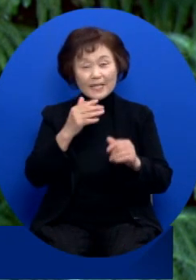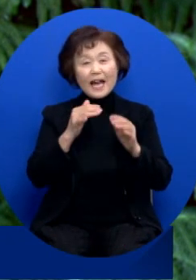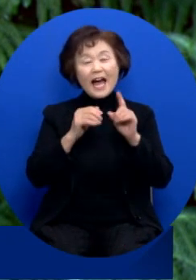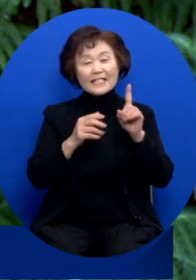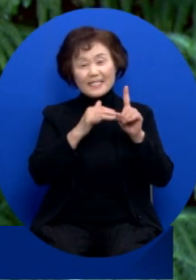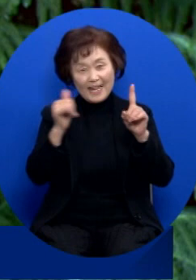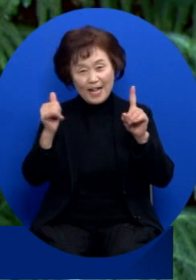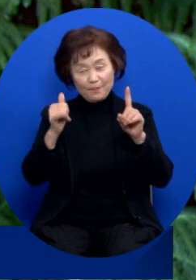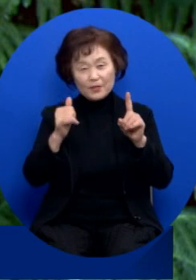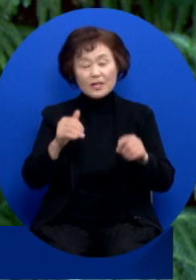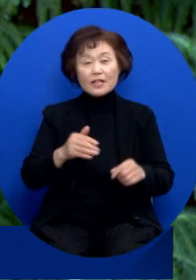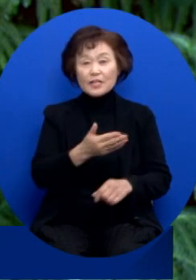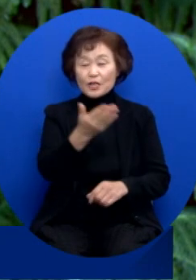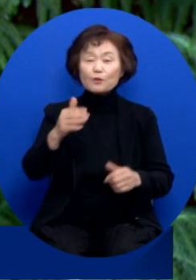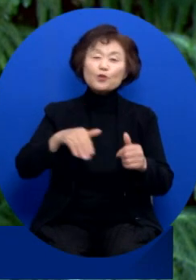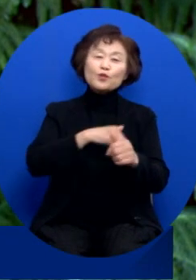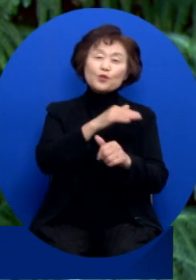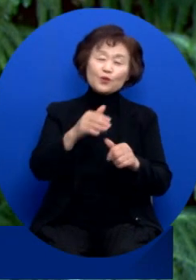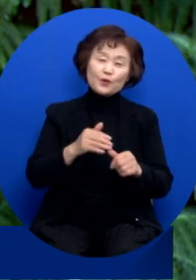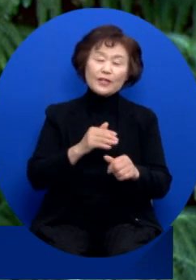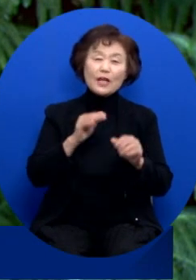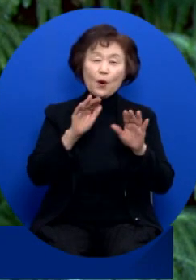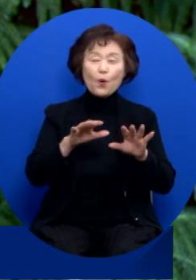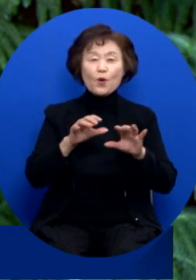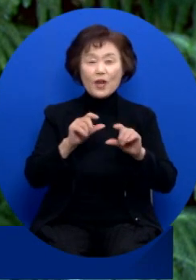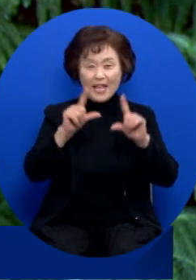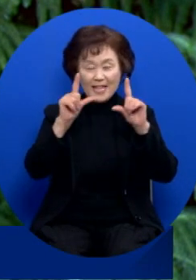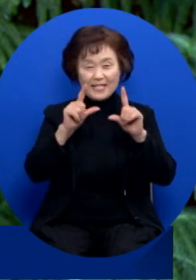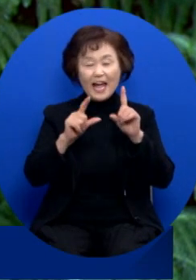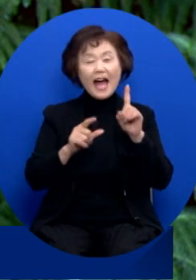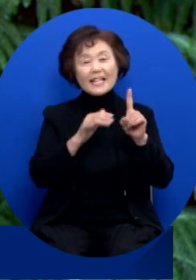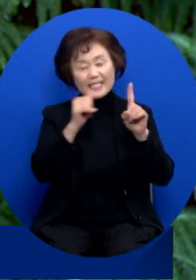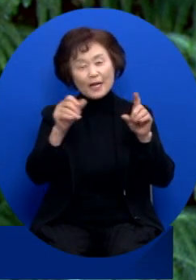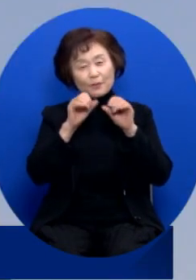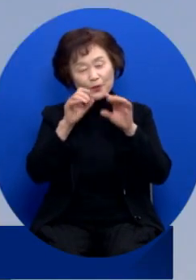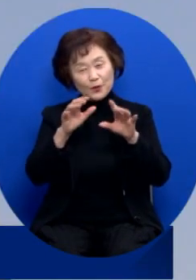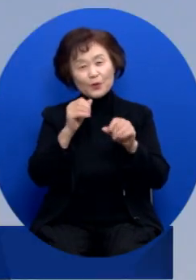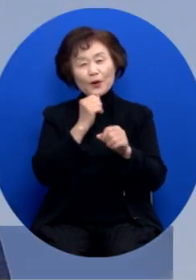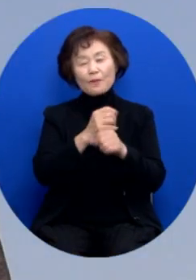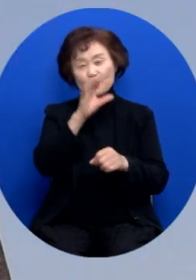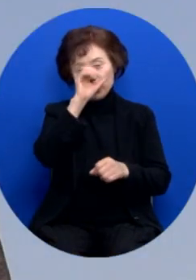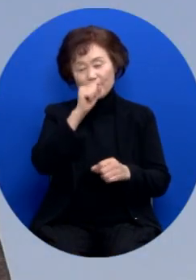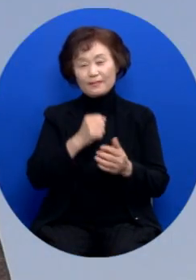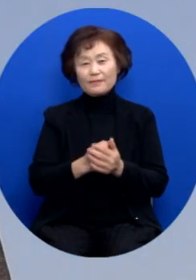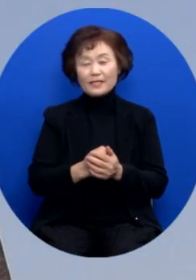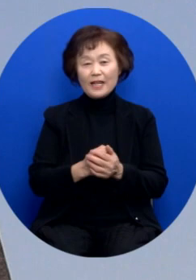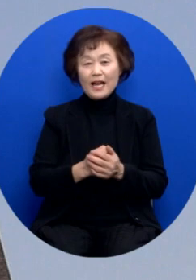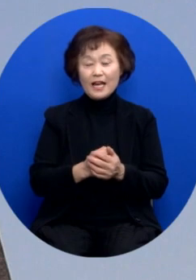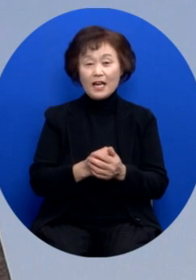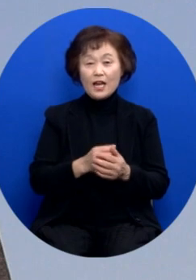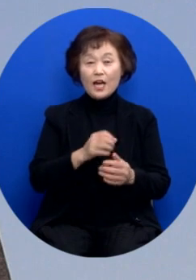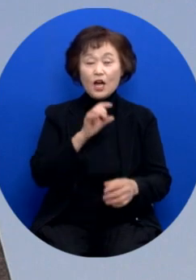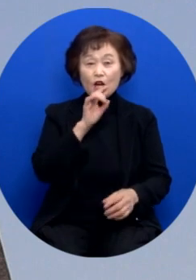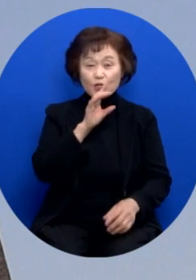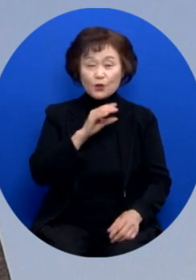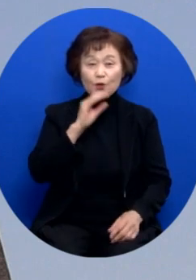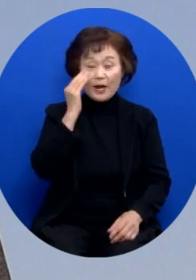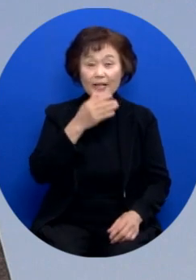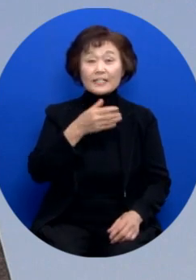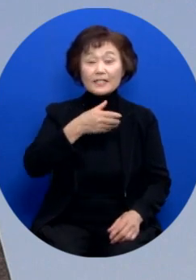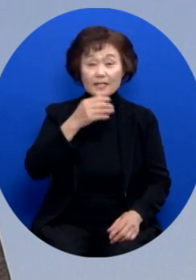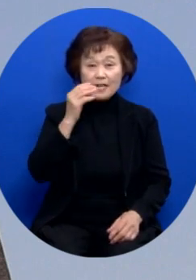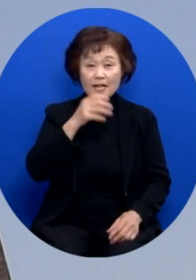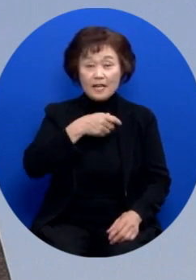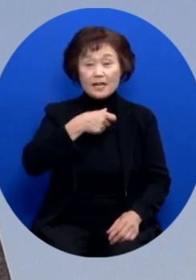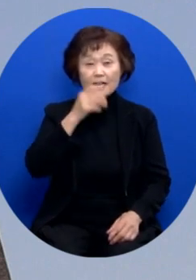여러분 주위에 올해에는 생겨났으면 좋겠다 하는 마음이 있습니다. 중앙선결교회도 새해 첫째 주일을